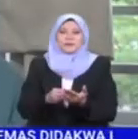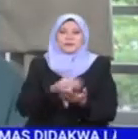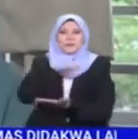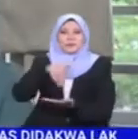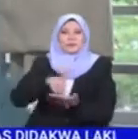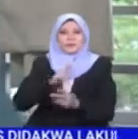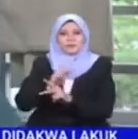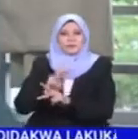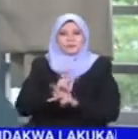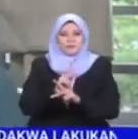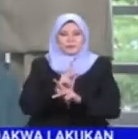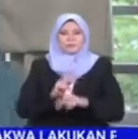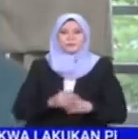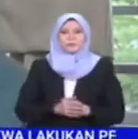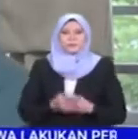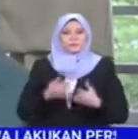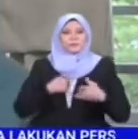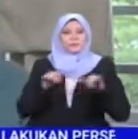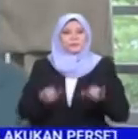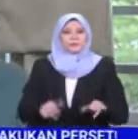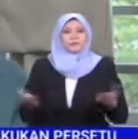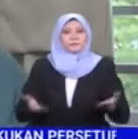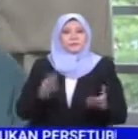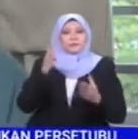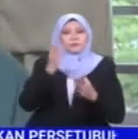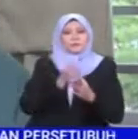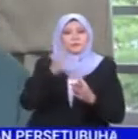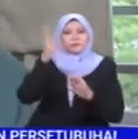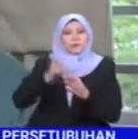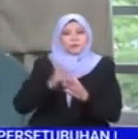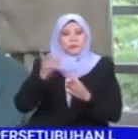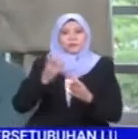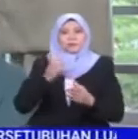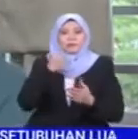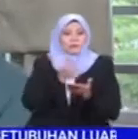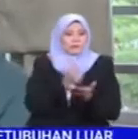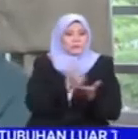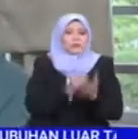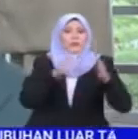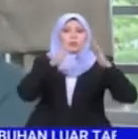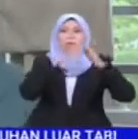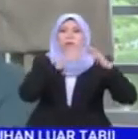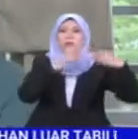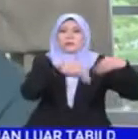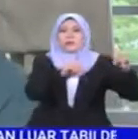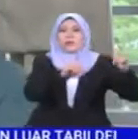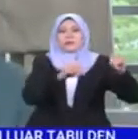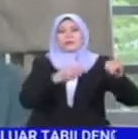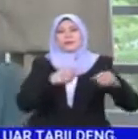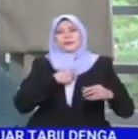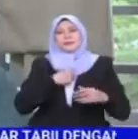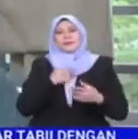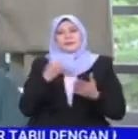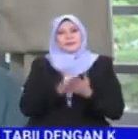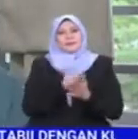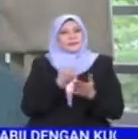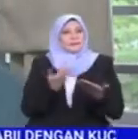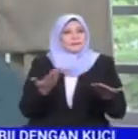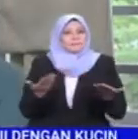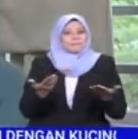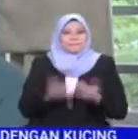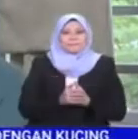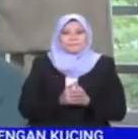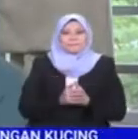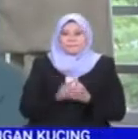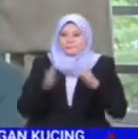dan 5 bulan, 6 bulan adalah. Tiba-tiba dengar pula kata rumah ni nak jual. Oh Allah, apa risau betul lah. Tak